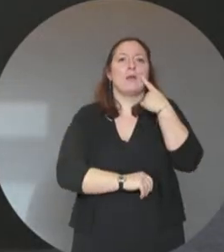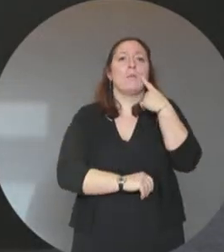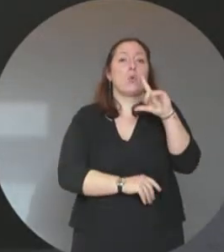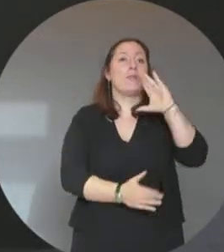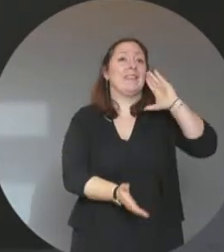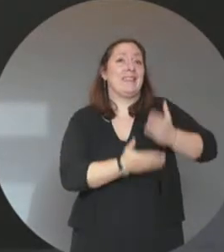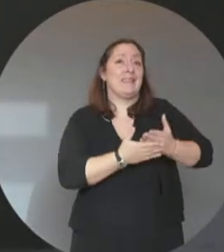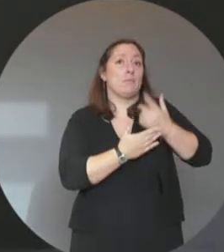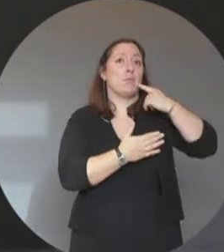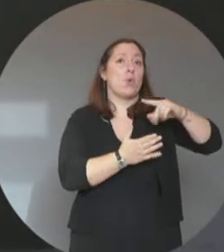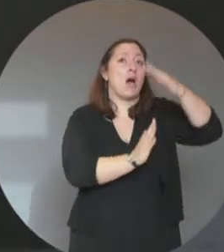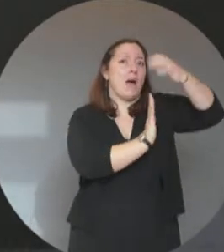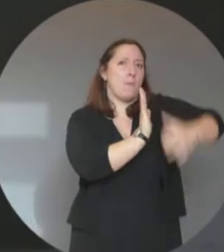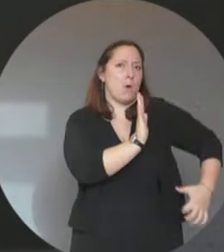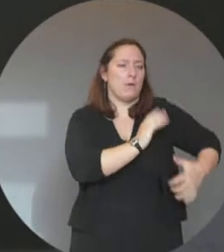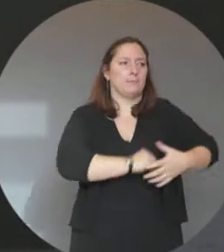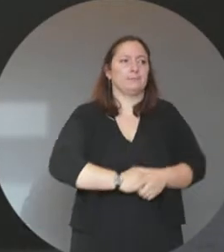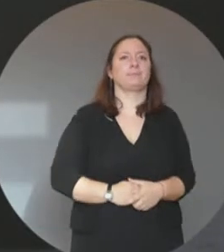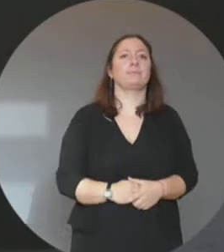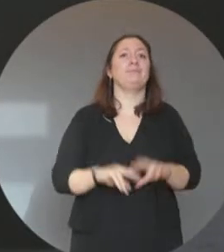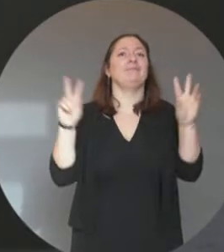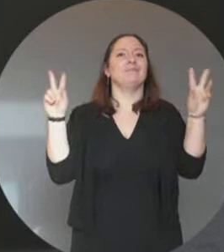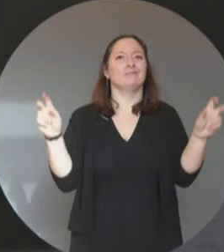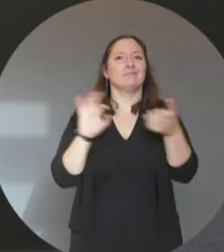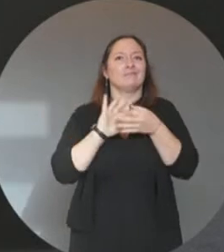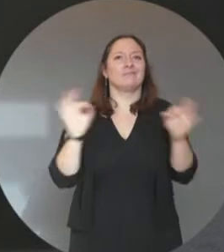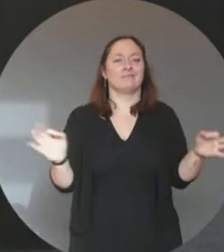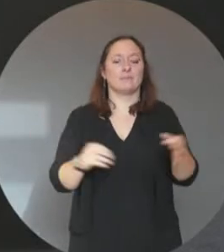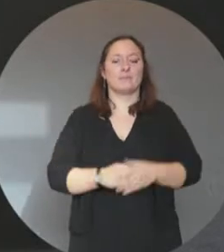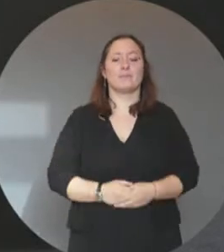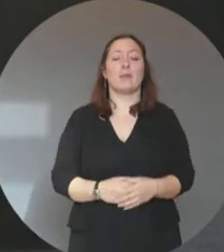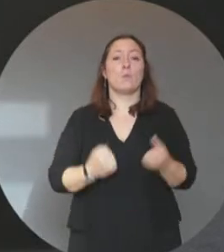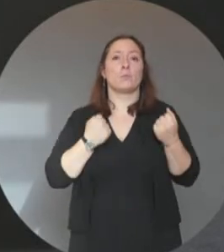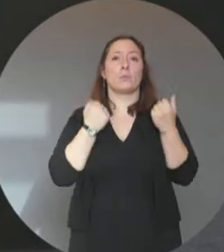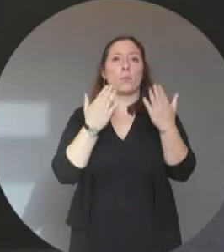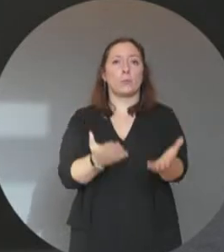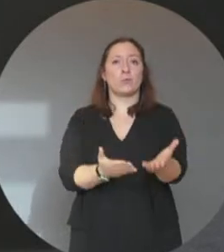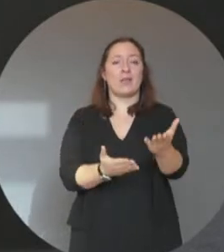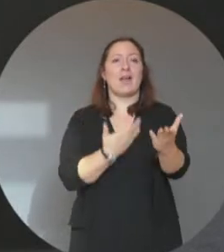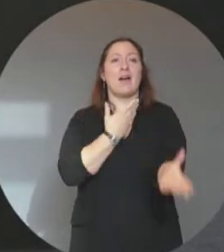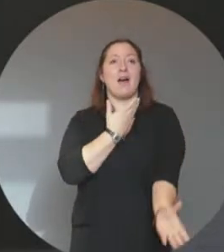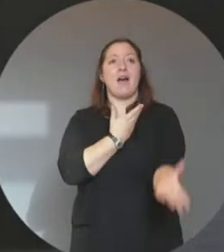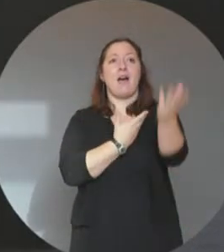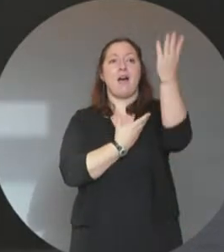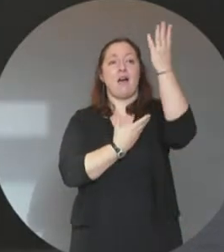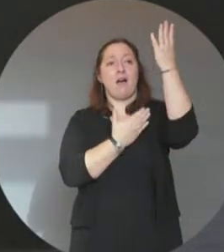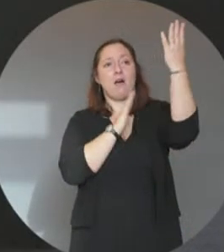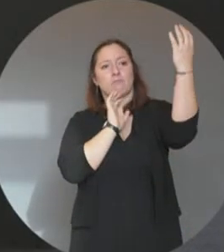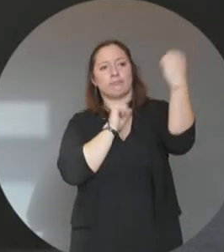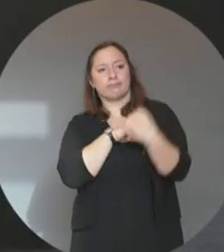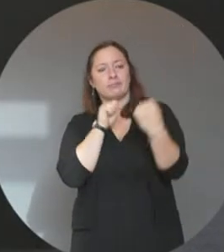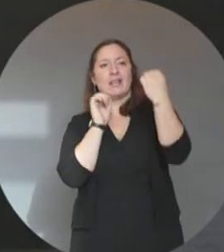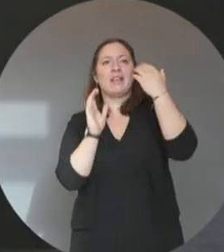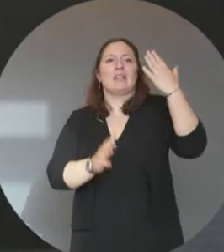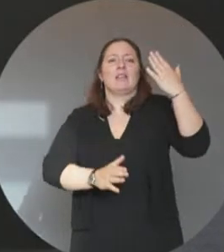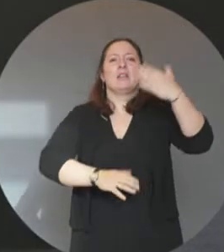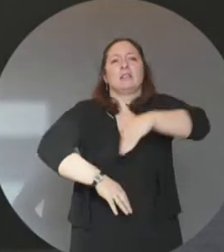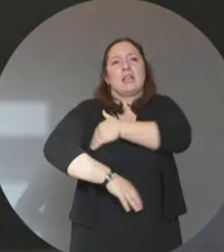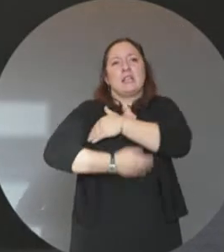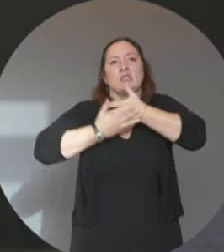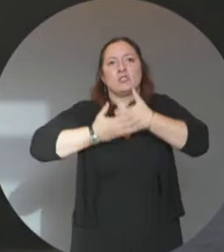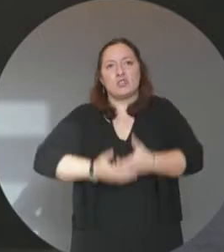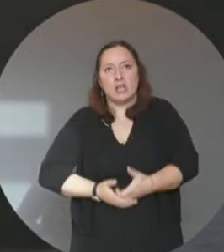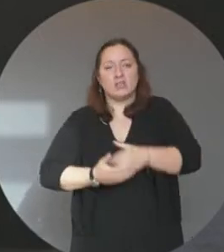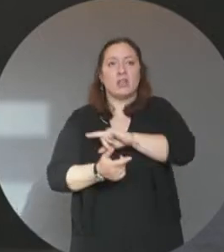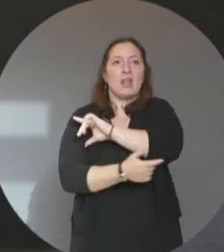le rapport donc cette formule il vous est proposé d'adopter donc le cahier des charges et la convention d'objectif dès